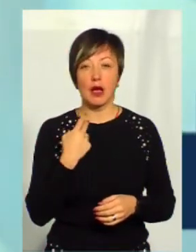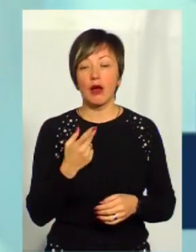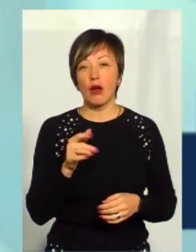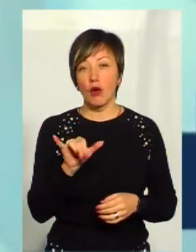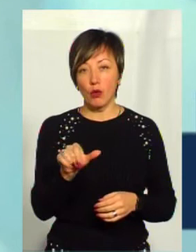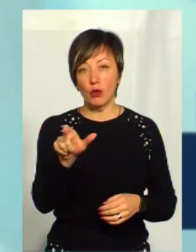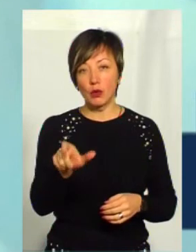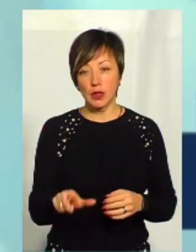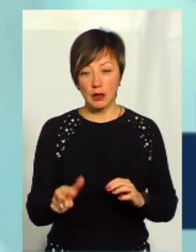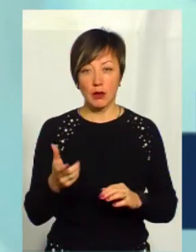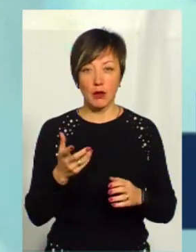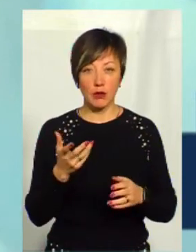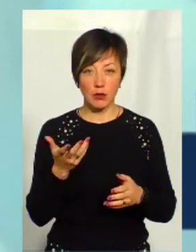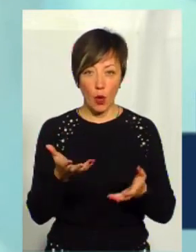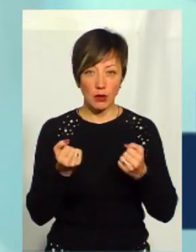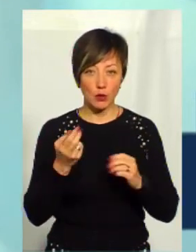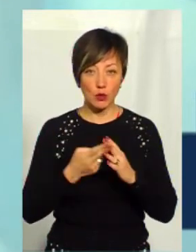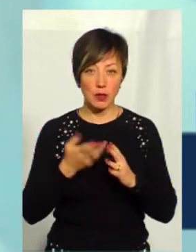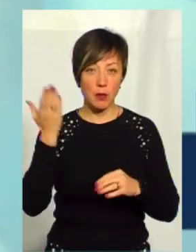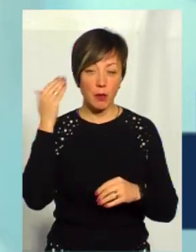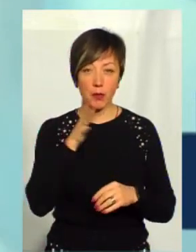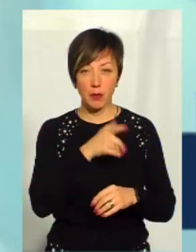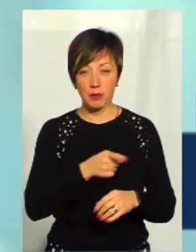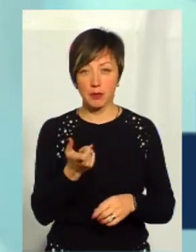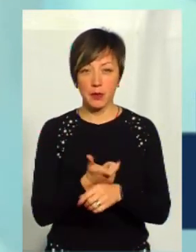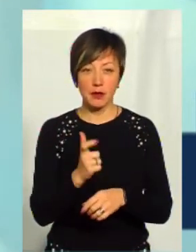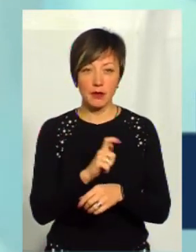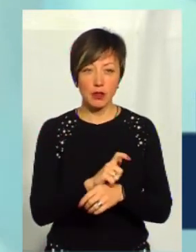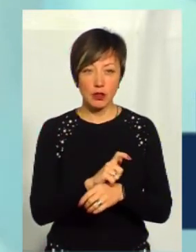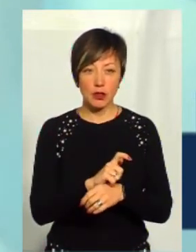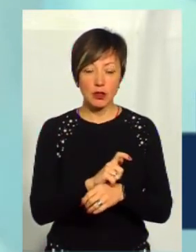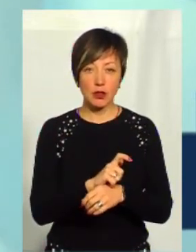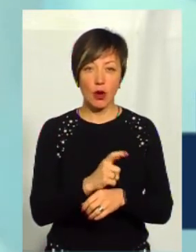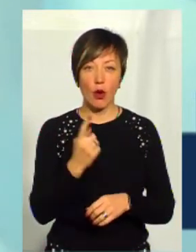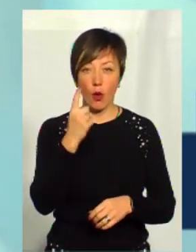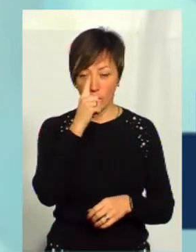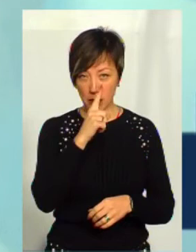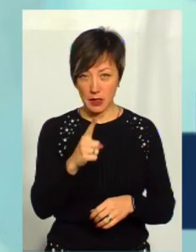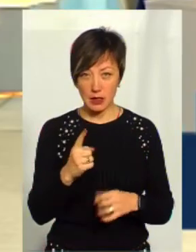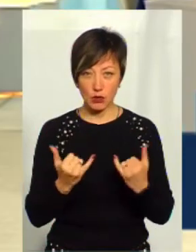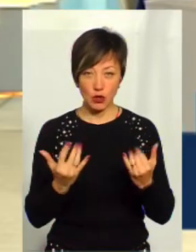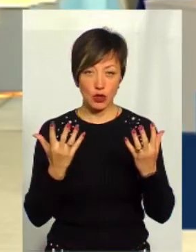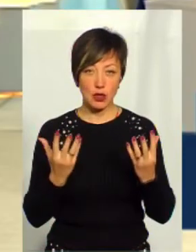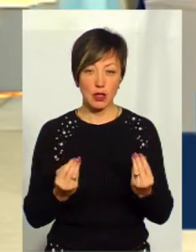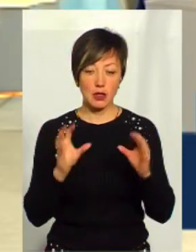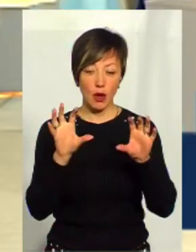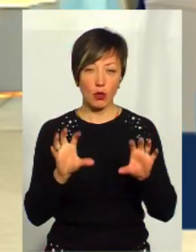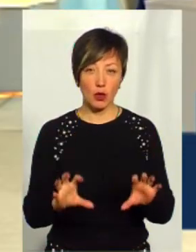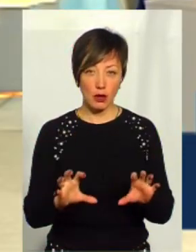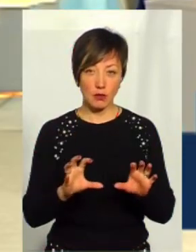удержувача субсидій в попередньому періоді, яка перевищує понад заборгованість понад один місяць, на сьогоднішнє